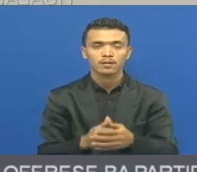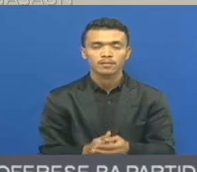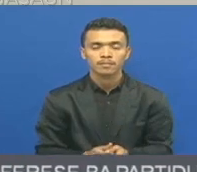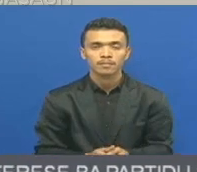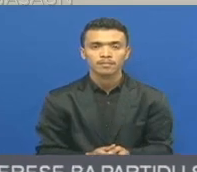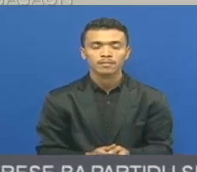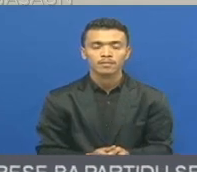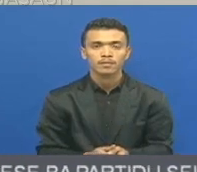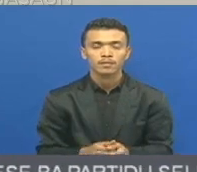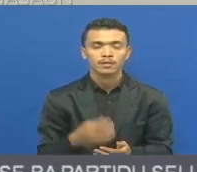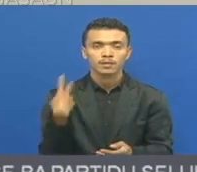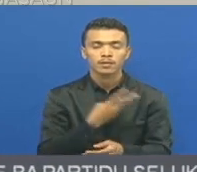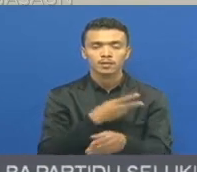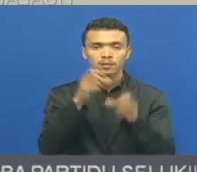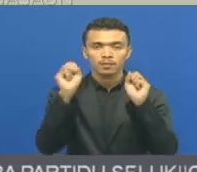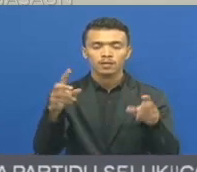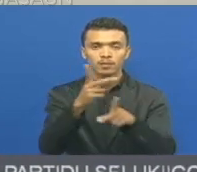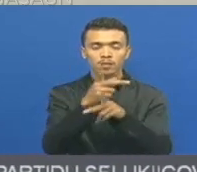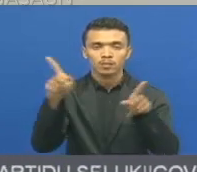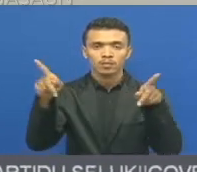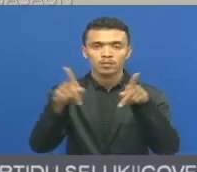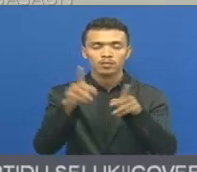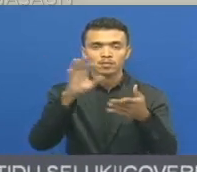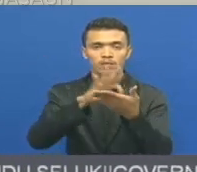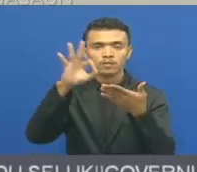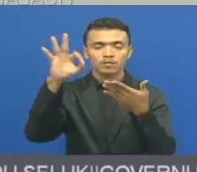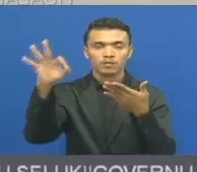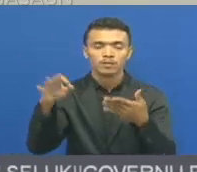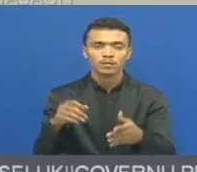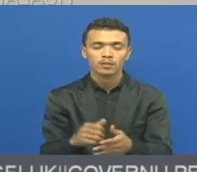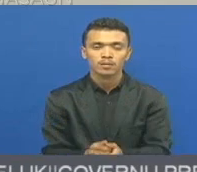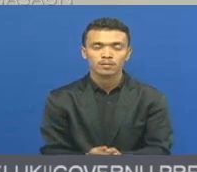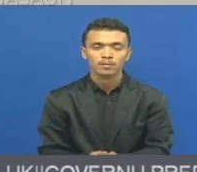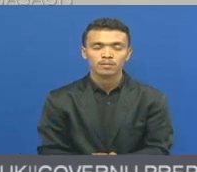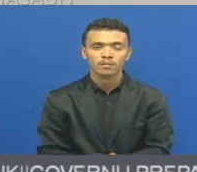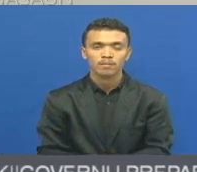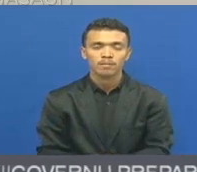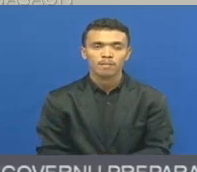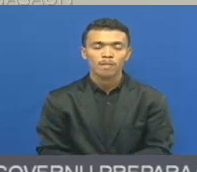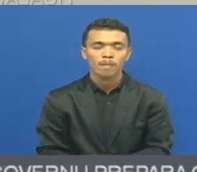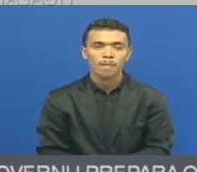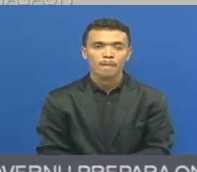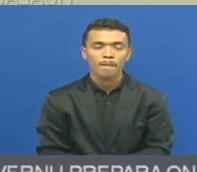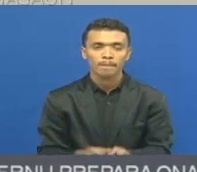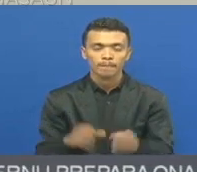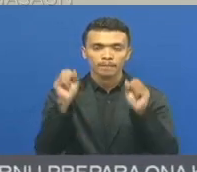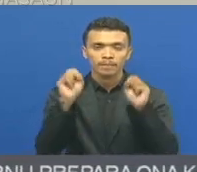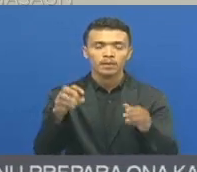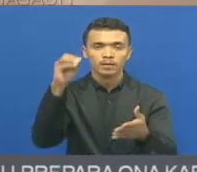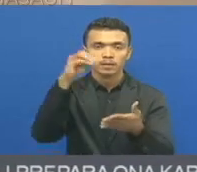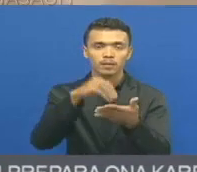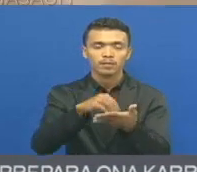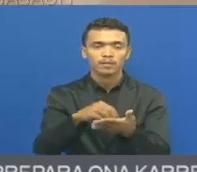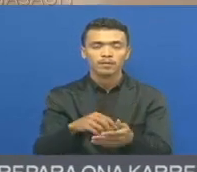itu angka ita bele maneja ba iha kustu nebe maka ba forma saun nyangka ba hahan nyangka iha usan restu e ita bele koloka ba iha